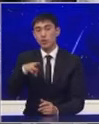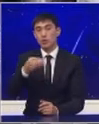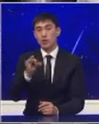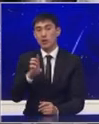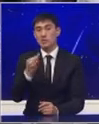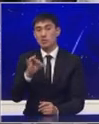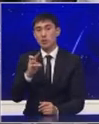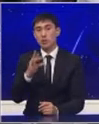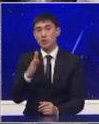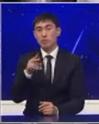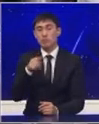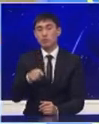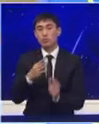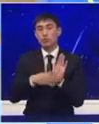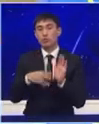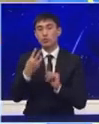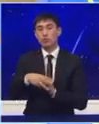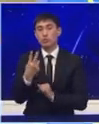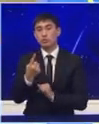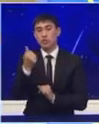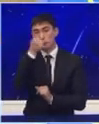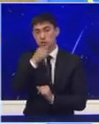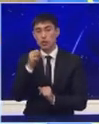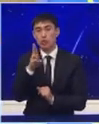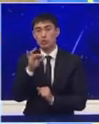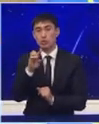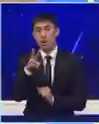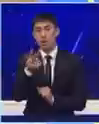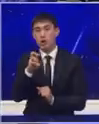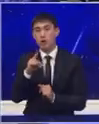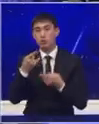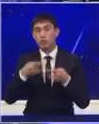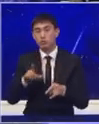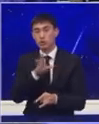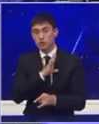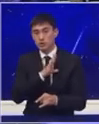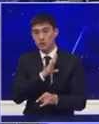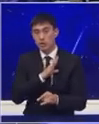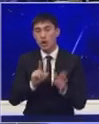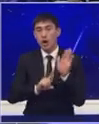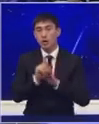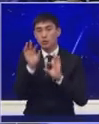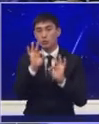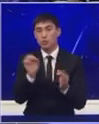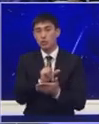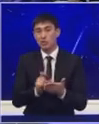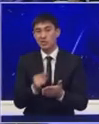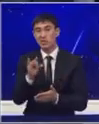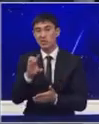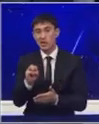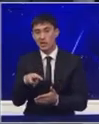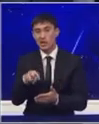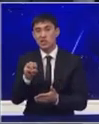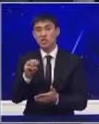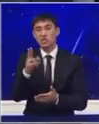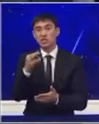Исабекұлы 1931 жылы Құлжа аймағындағы Майбұлақ тауының етегінде дүниеге келген. Алғаш өлеңдері Іле, Шыңжан,